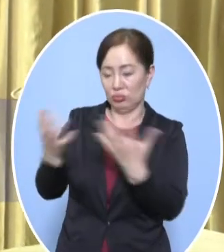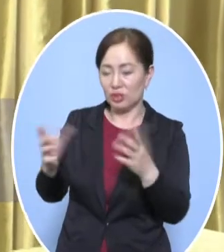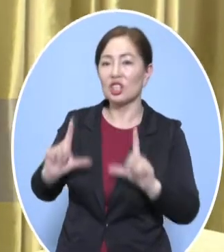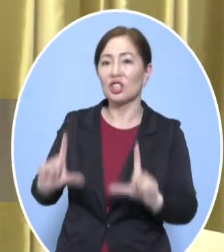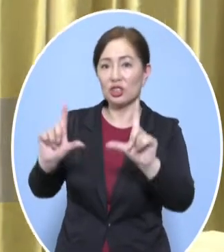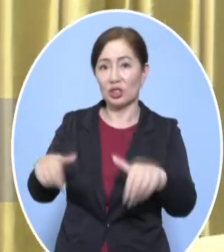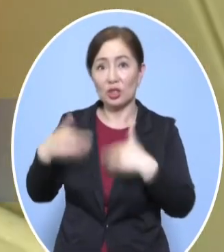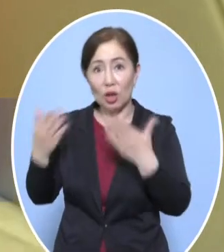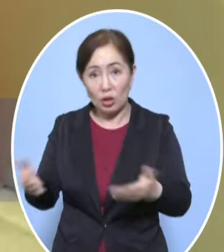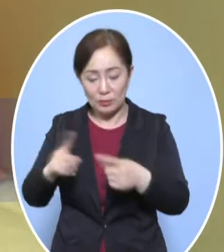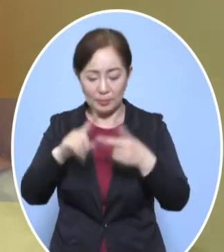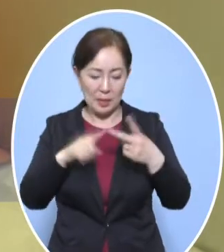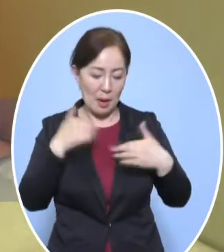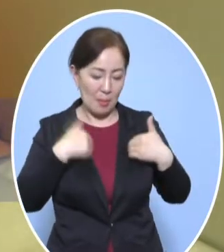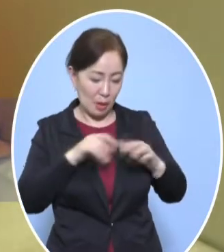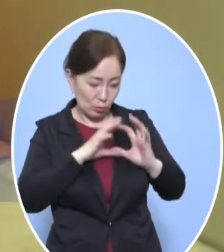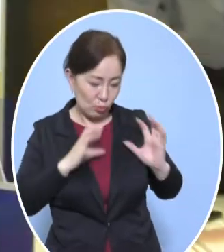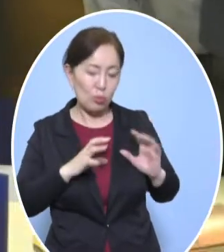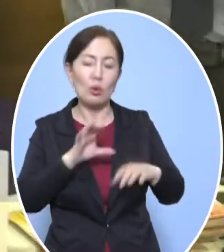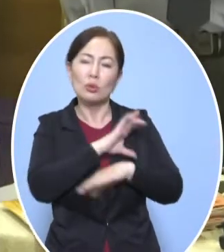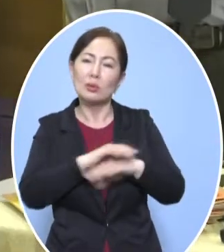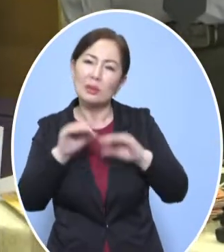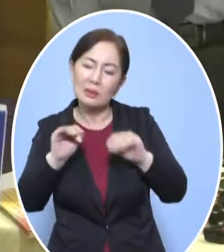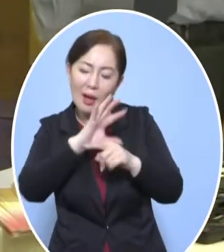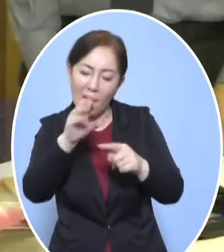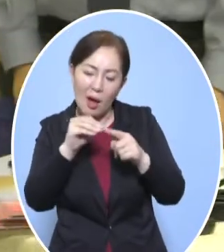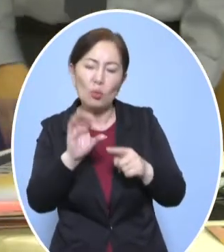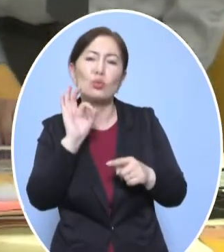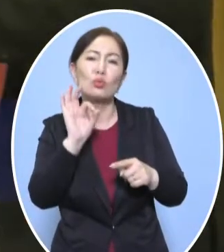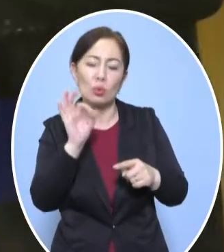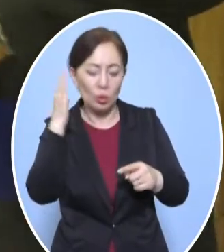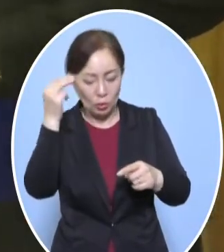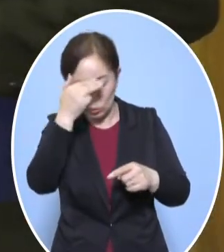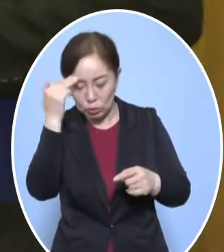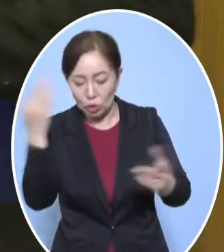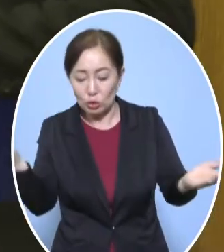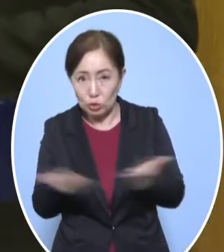гэрчилгээ олгосон юм. Мөн багш нарын зүгээс сургалтын агуулах хэлбэр оновчтой, харилцан